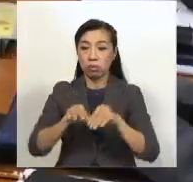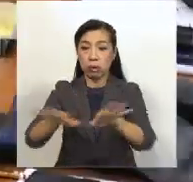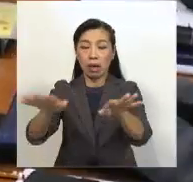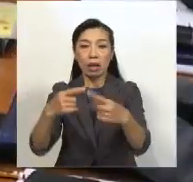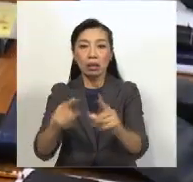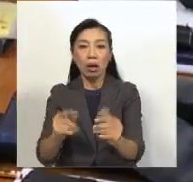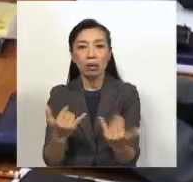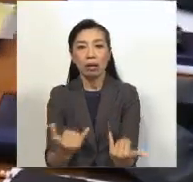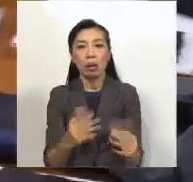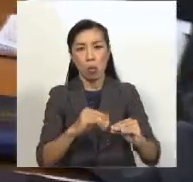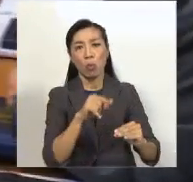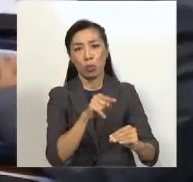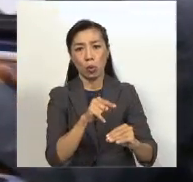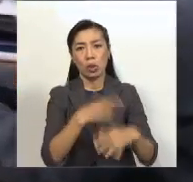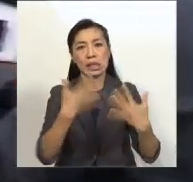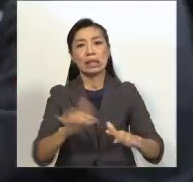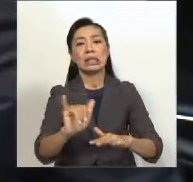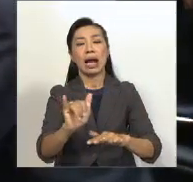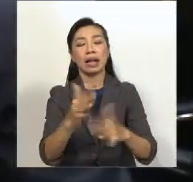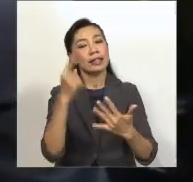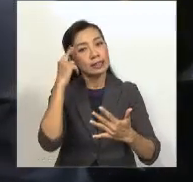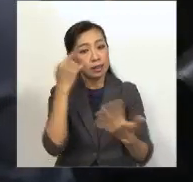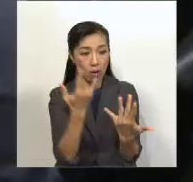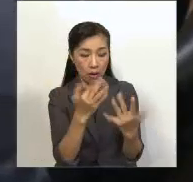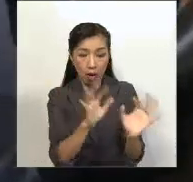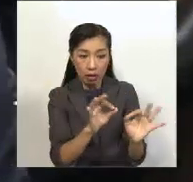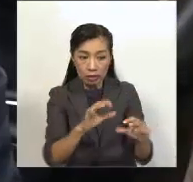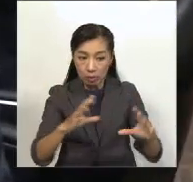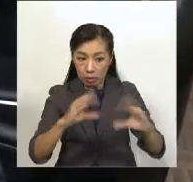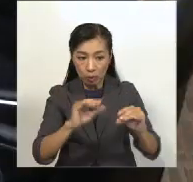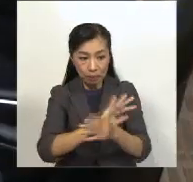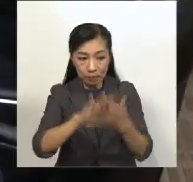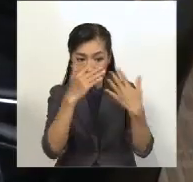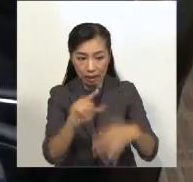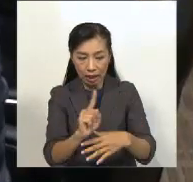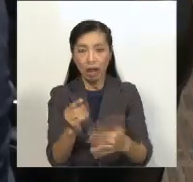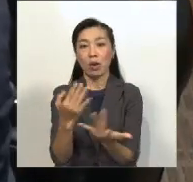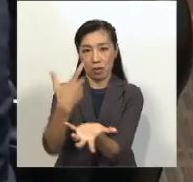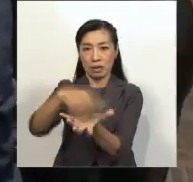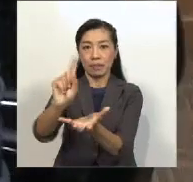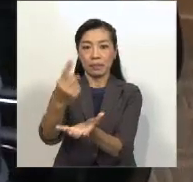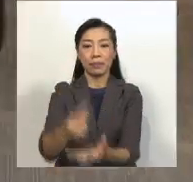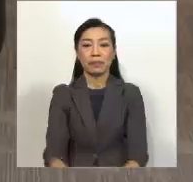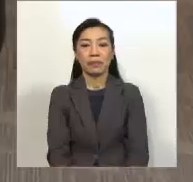ตอนนี้ยังอยู่ระหว่างการประชุมนะคะซึ่งหากมีความคืบหน้าเดี๋ยวจะรายงานให้ทราบอีกครั้งหนึ่งค่ะ